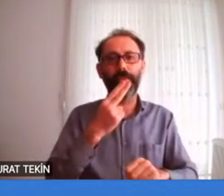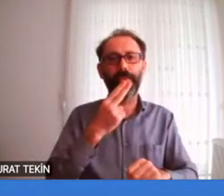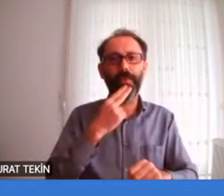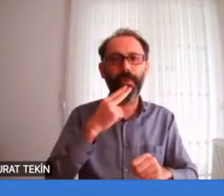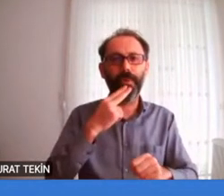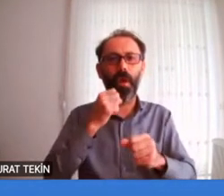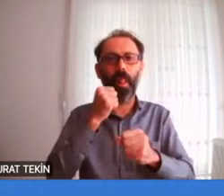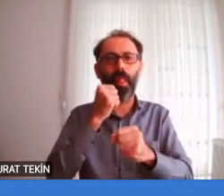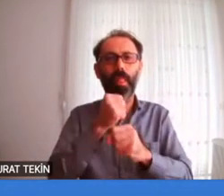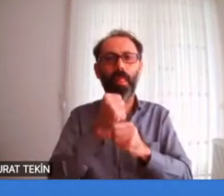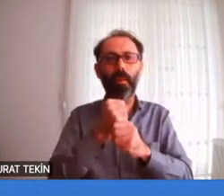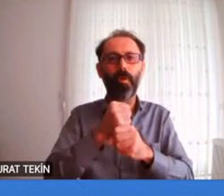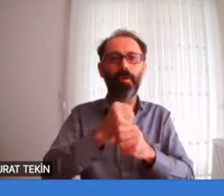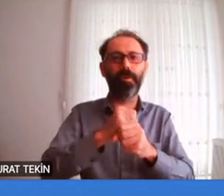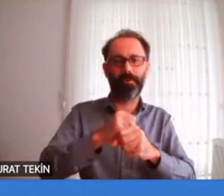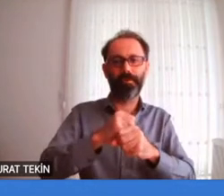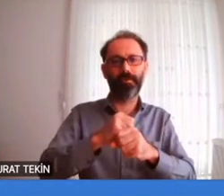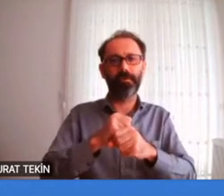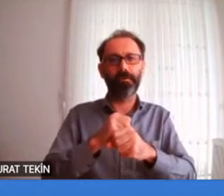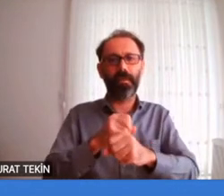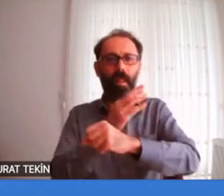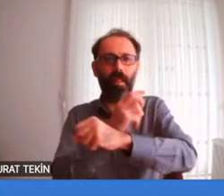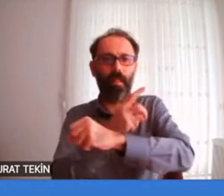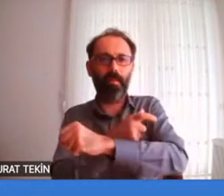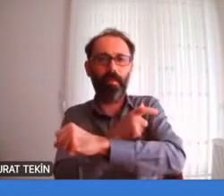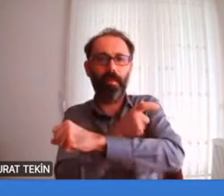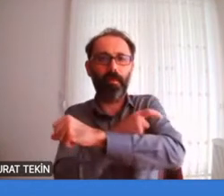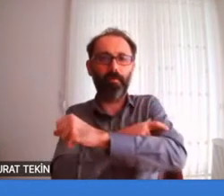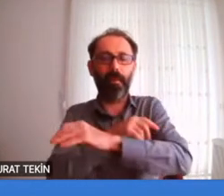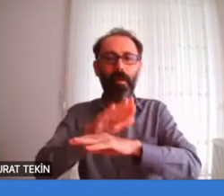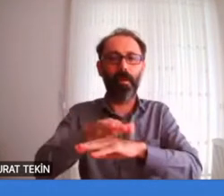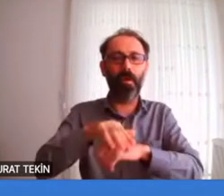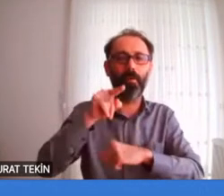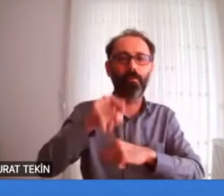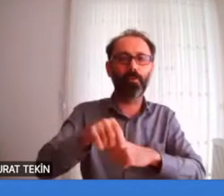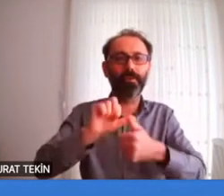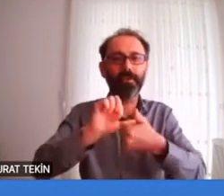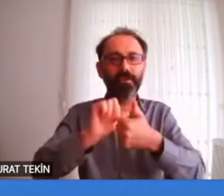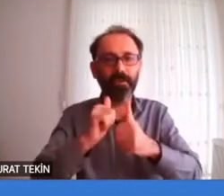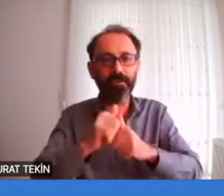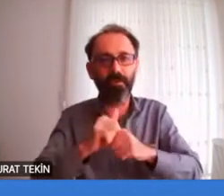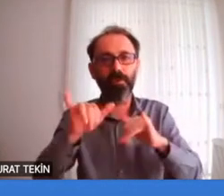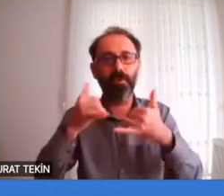Kaptanıyım. 15 yıldır bu golbol branşında oynuyorum.